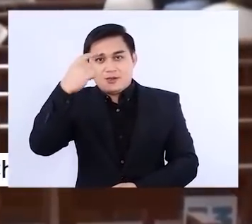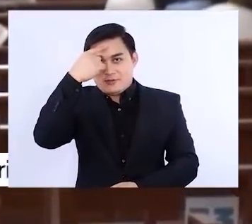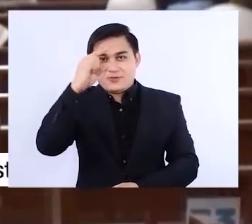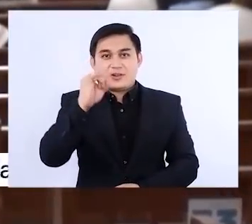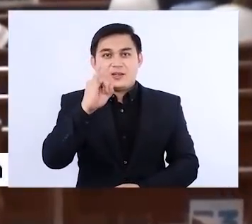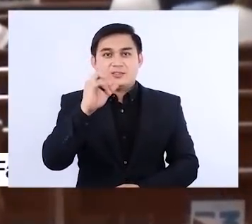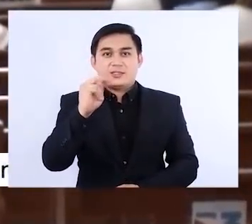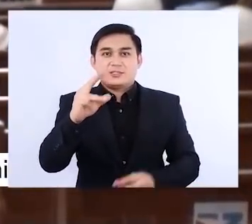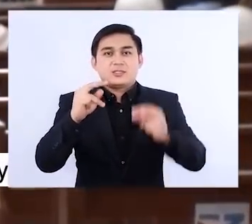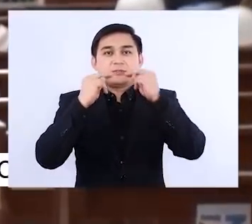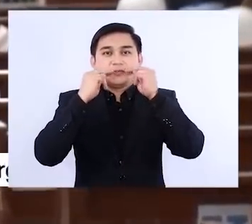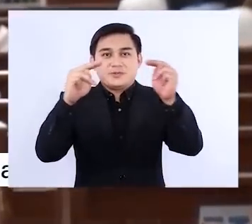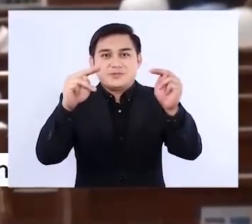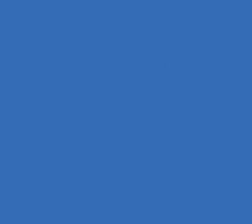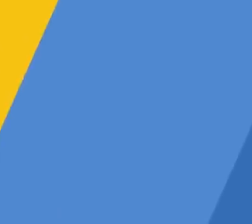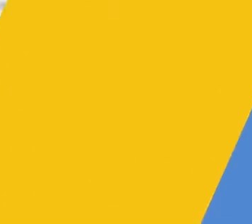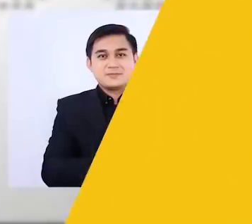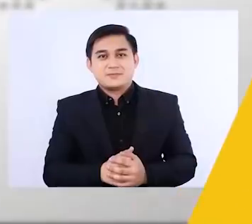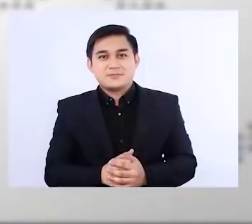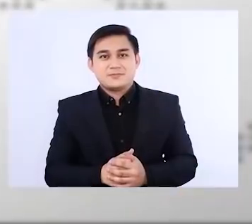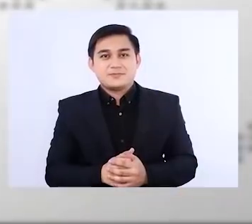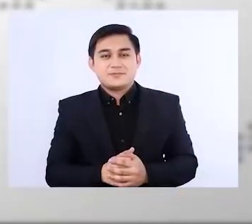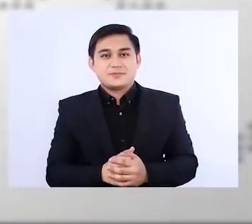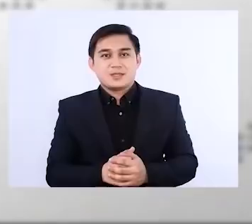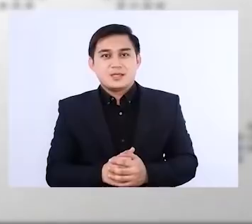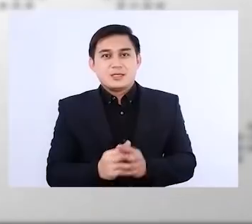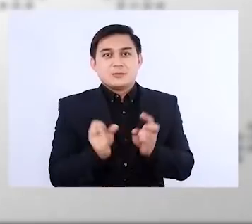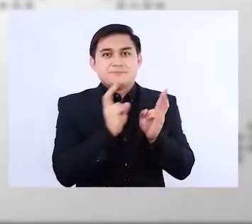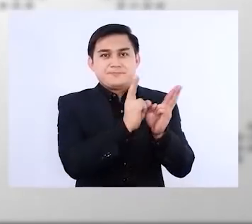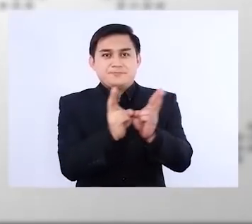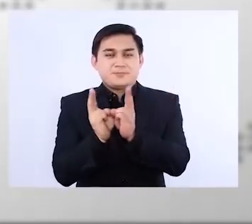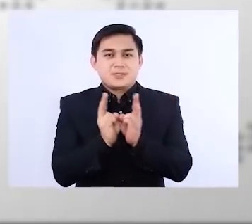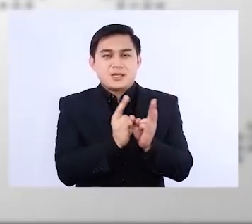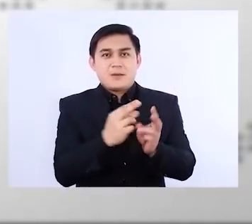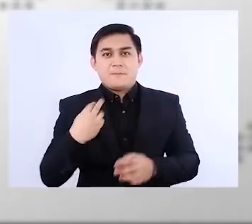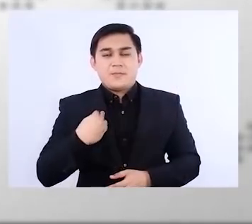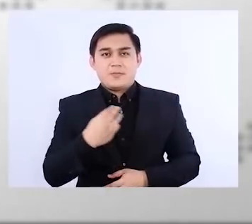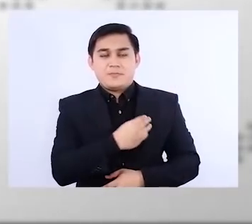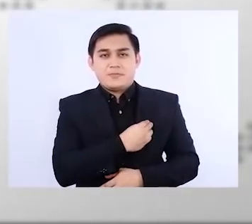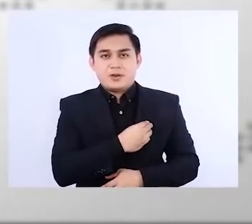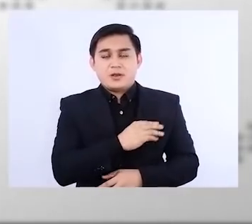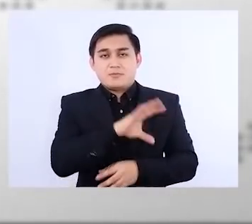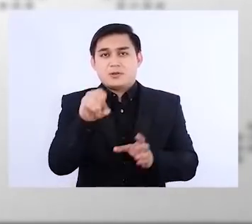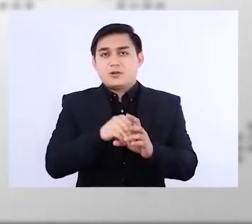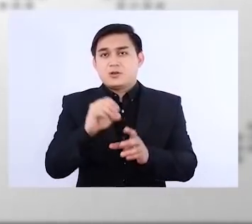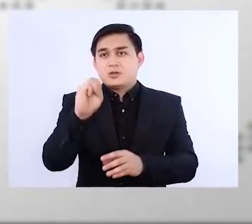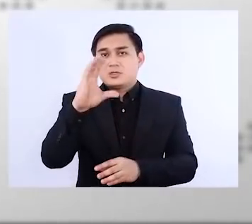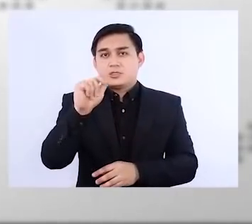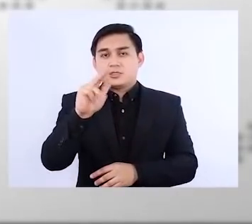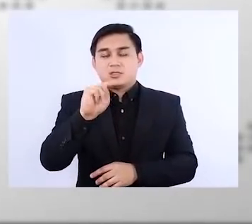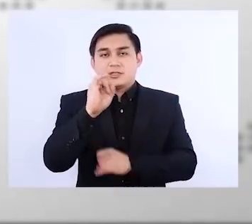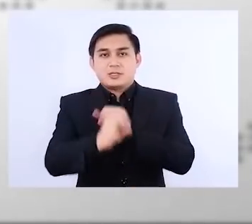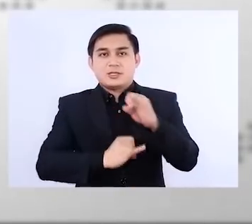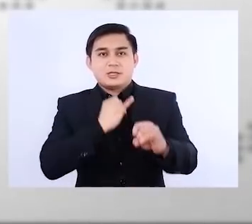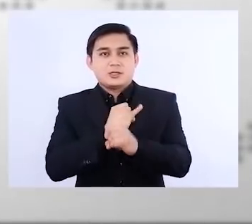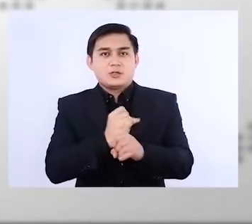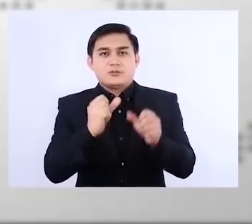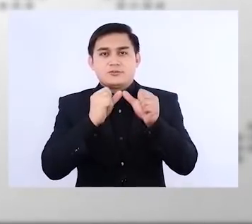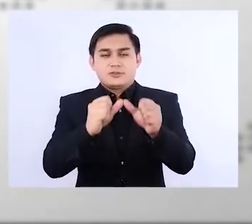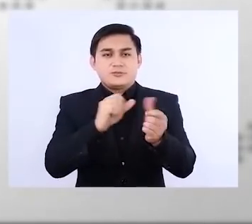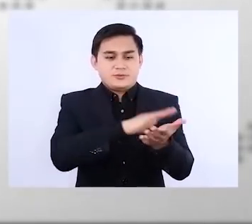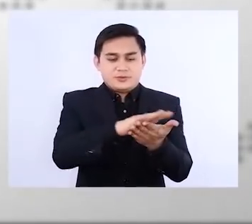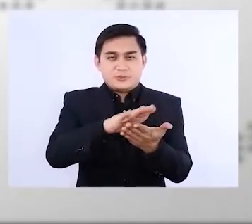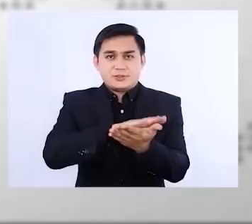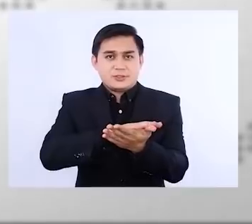sa Iglesia ni Cristo News Network. Kaysa ang mga miyembro ng SCAN International sa pagpapanatiling malinis